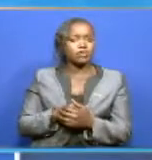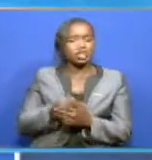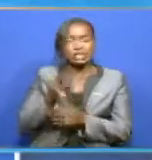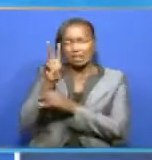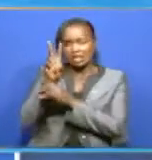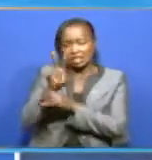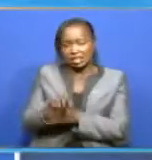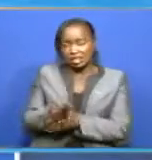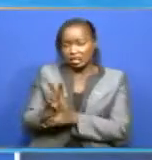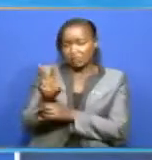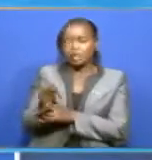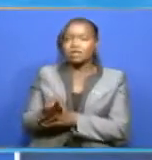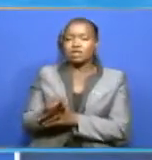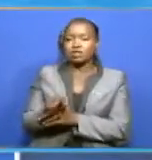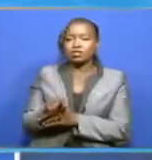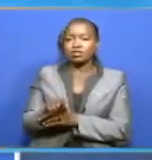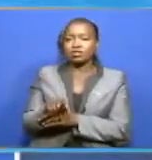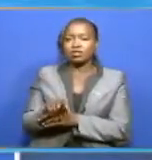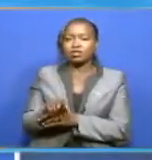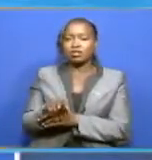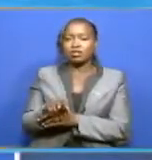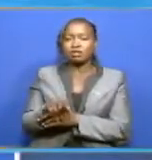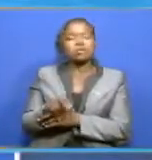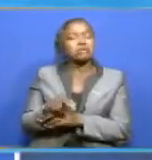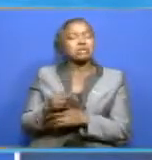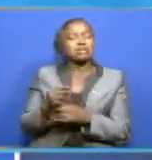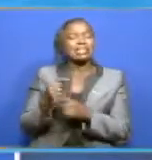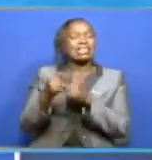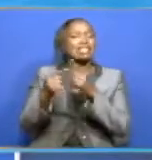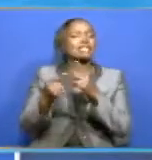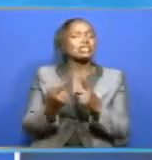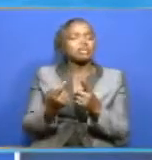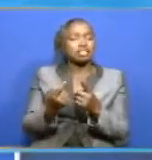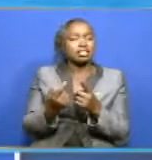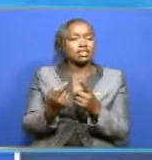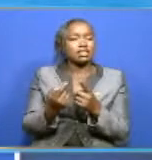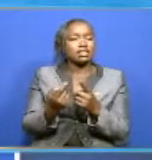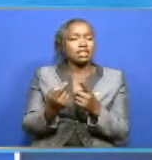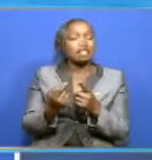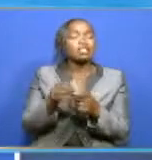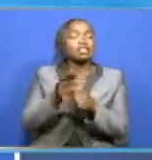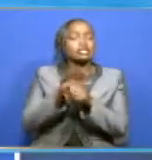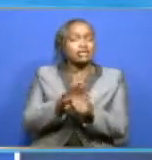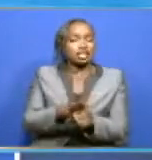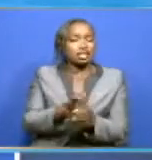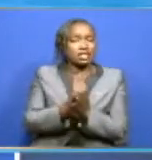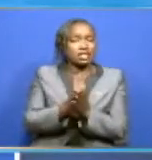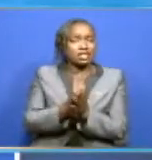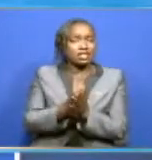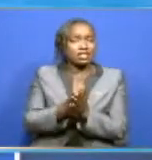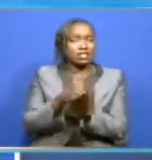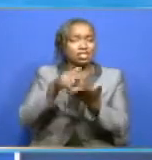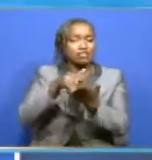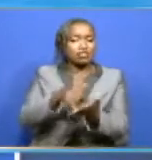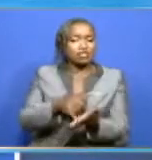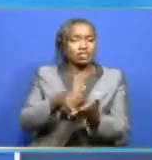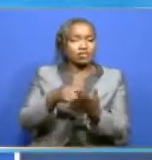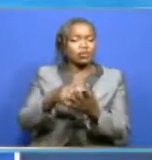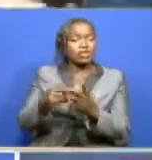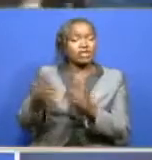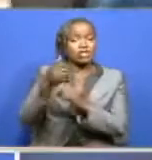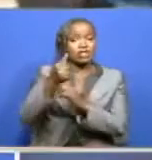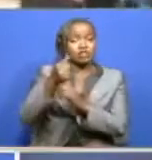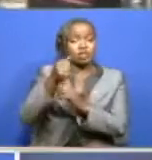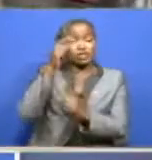Stigmatization drives the disease underground and defeats efforts at containing the spread of the